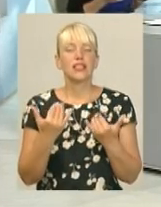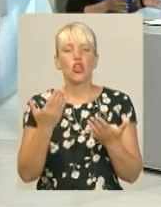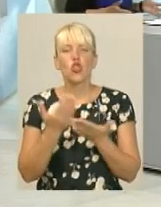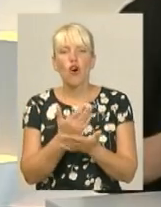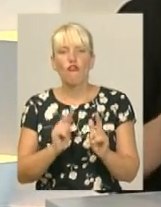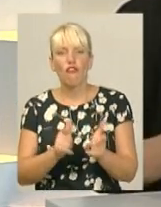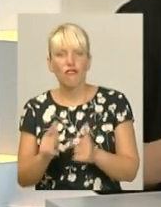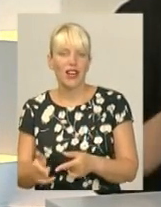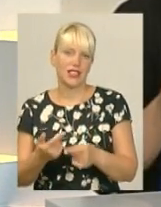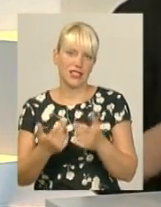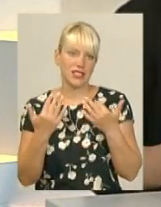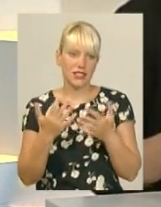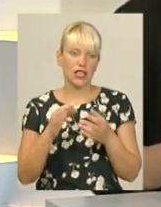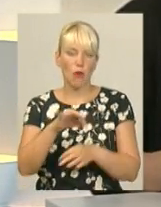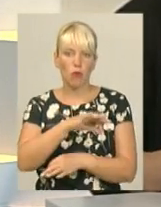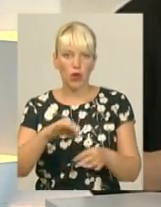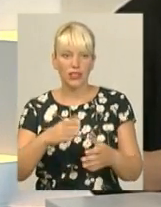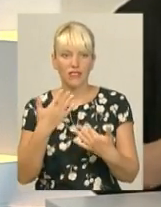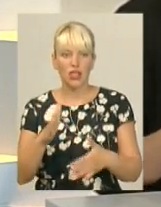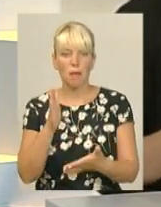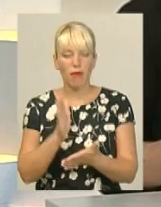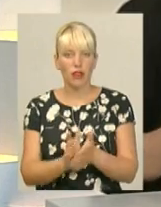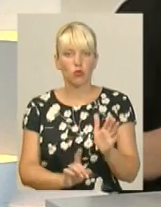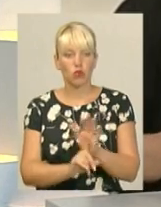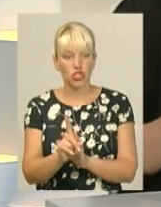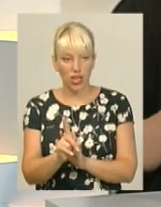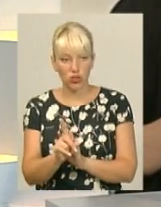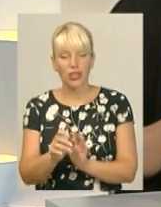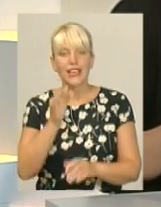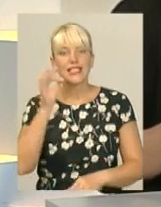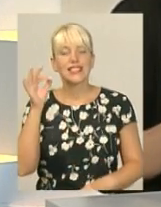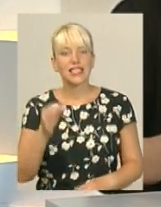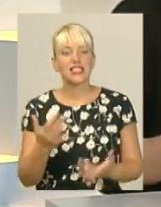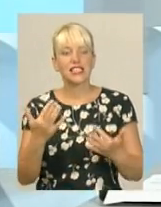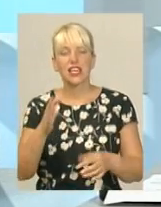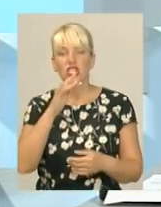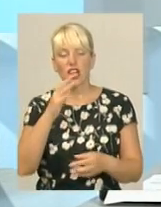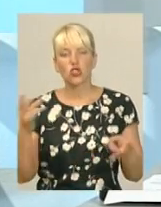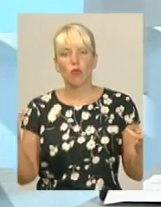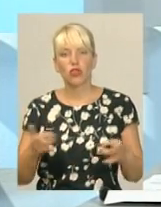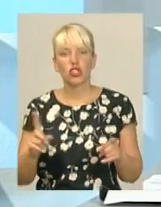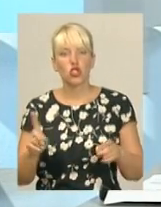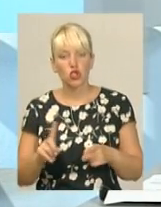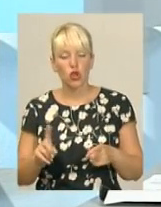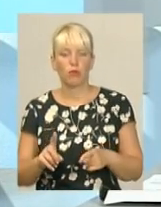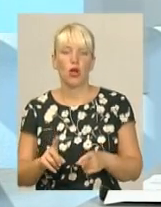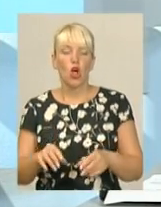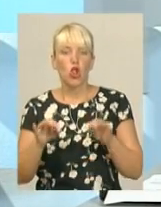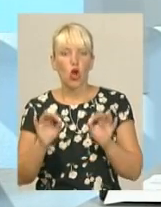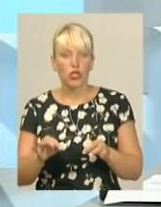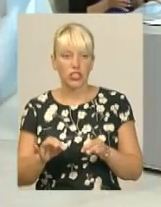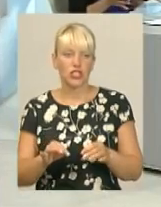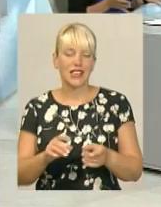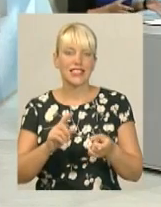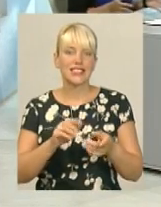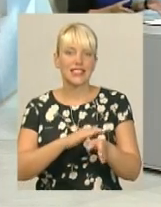стільки проєктів вже мають початок. Скажіть, скільки часу потрібно, щоб логічно сталася